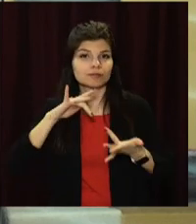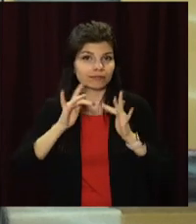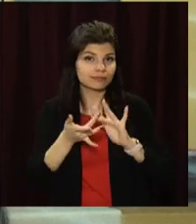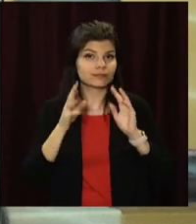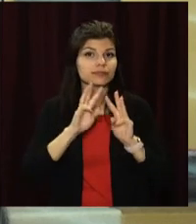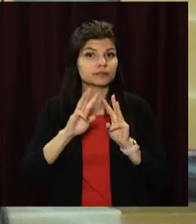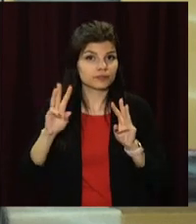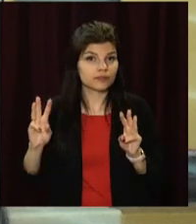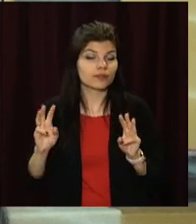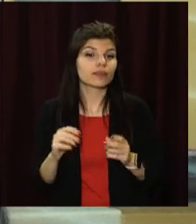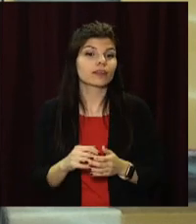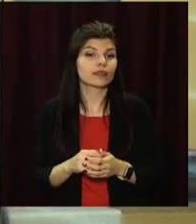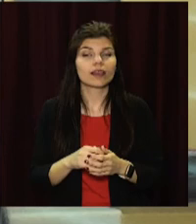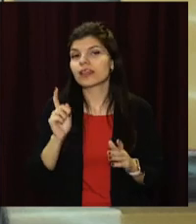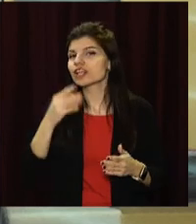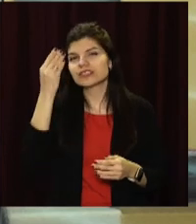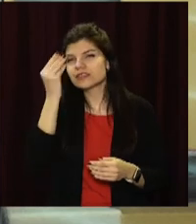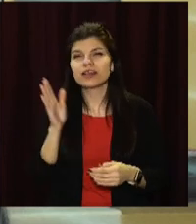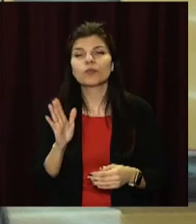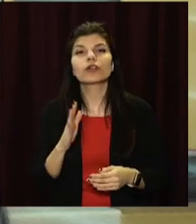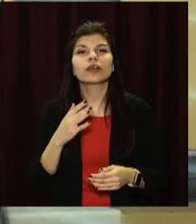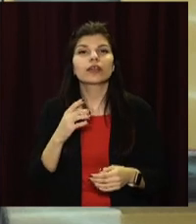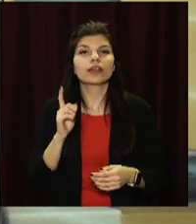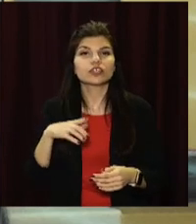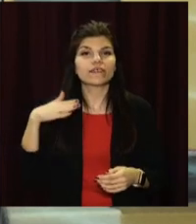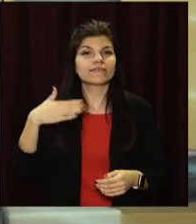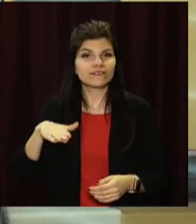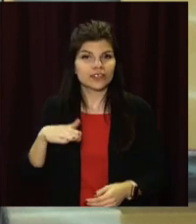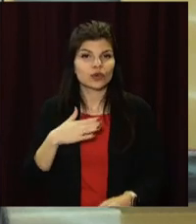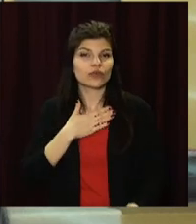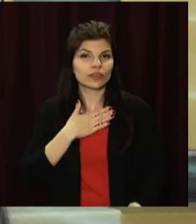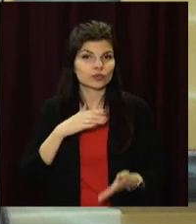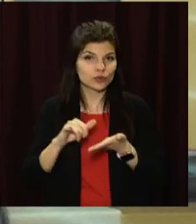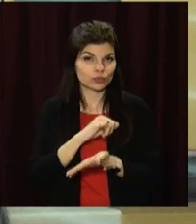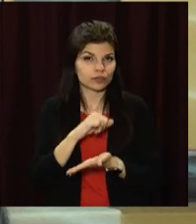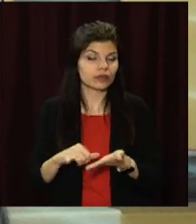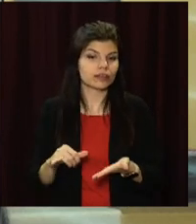сайті opentv.media. Не забувайте і про сюжети в соціальних мережах, і на